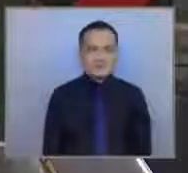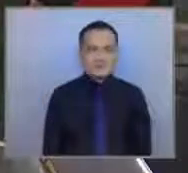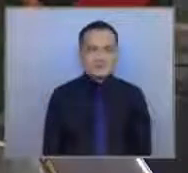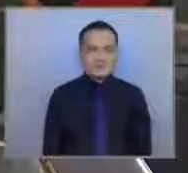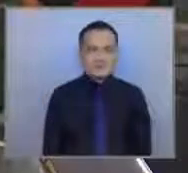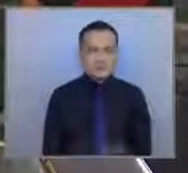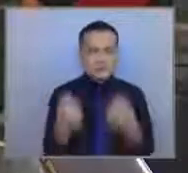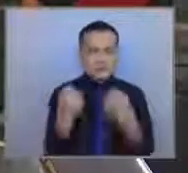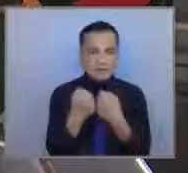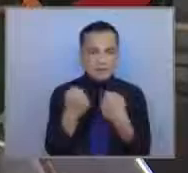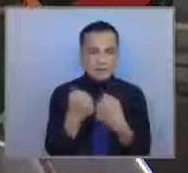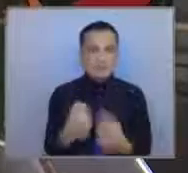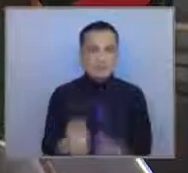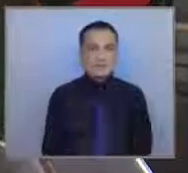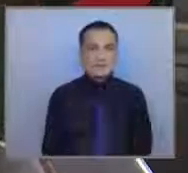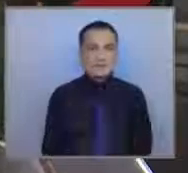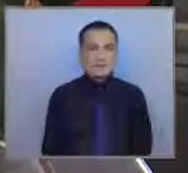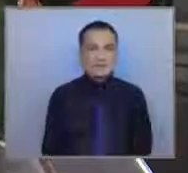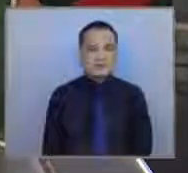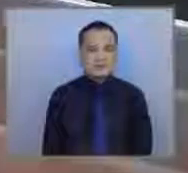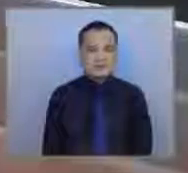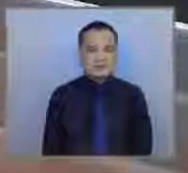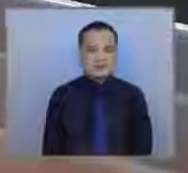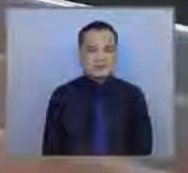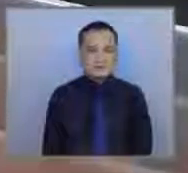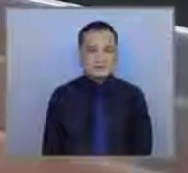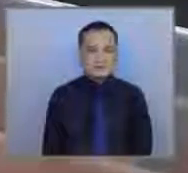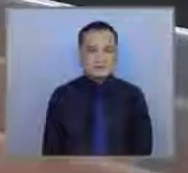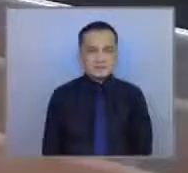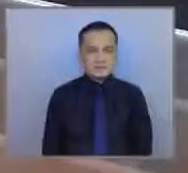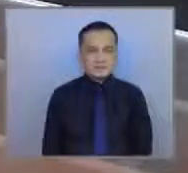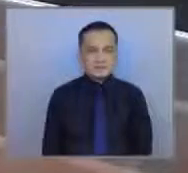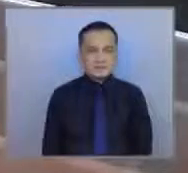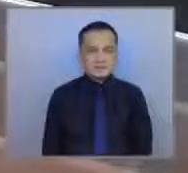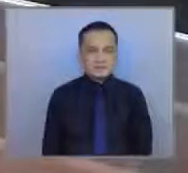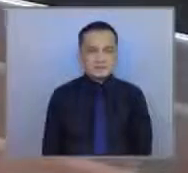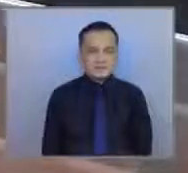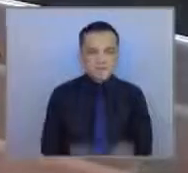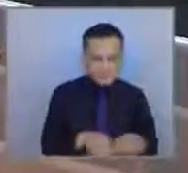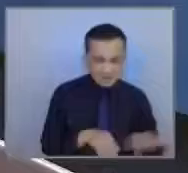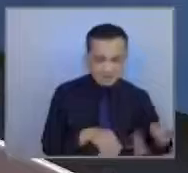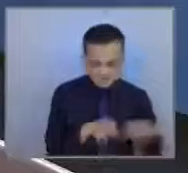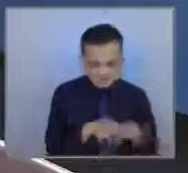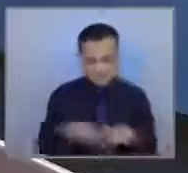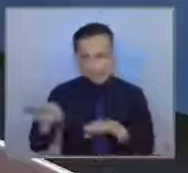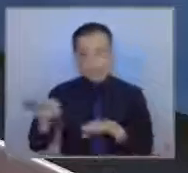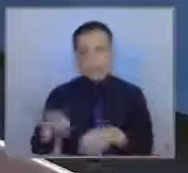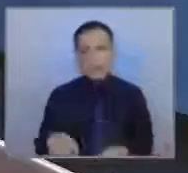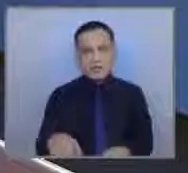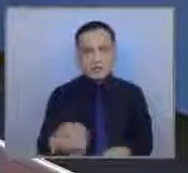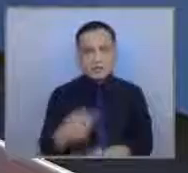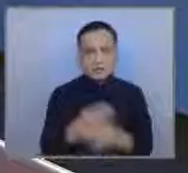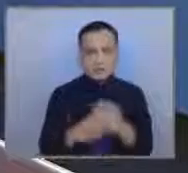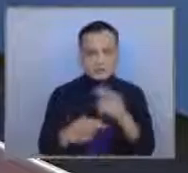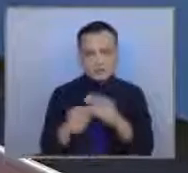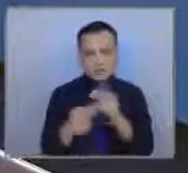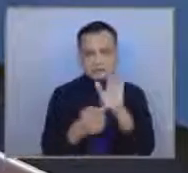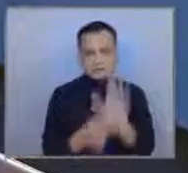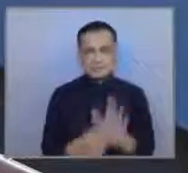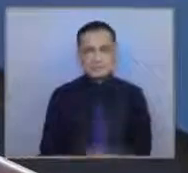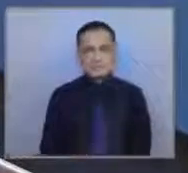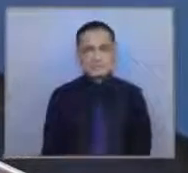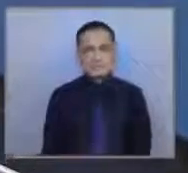stab. Okay. Sir, so, pwede ganun lang agad? Di ba pwede ganun? Limbawa hindi naman po, pagka, bago yung kalaban mo